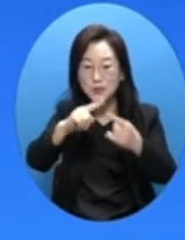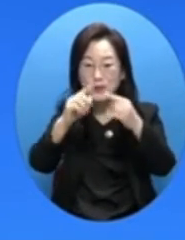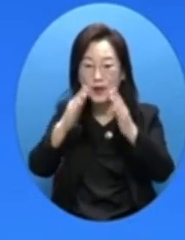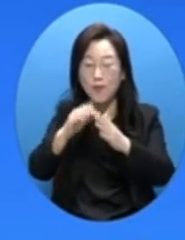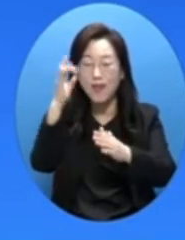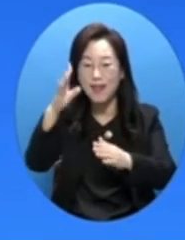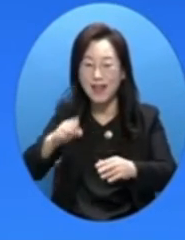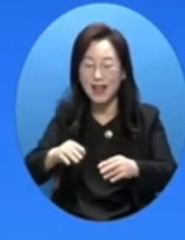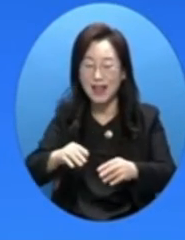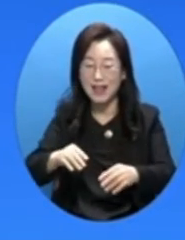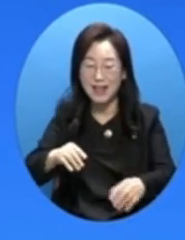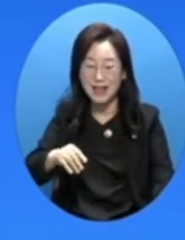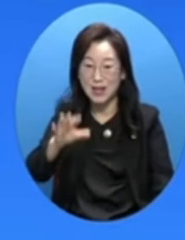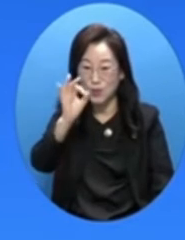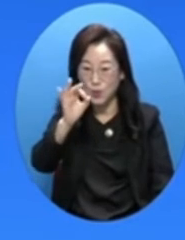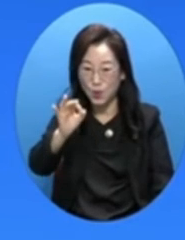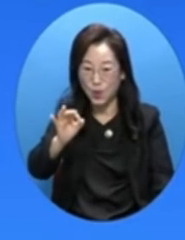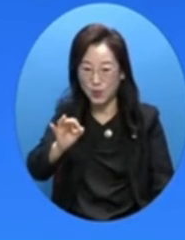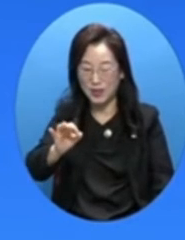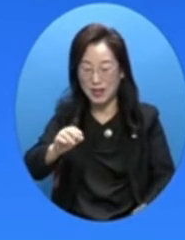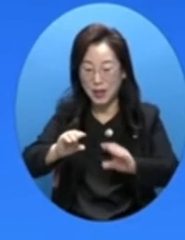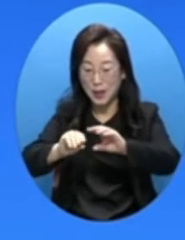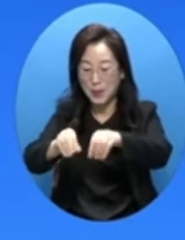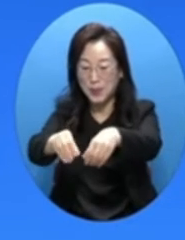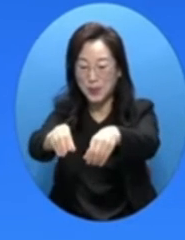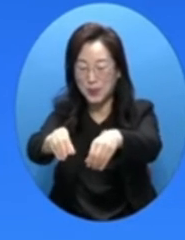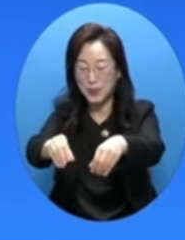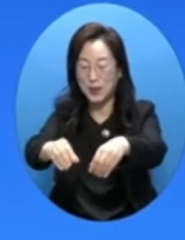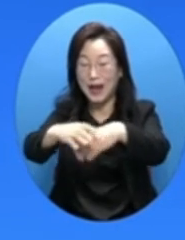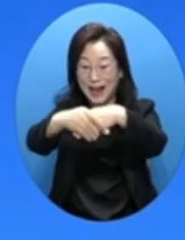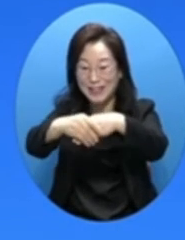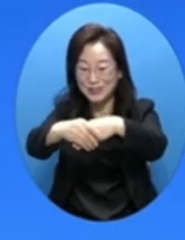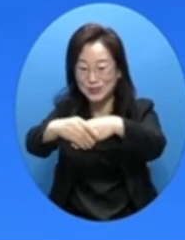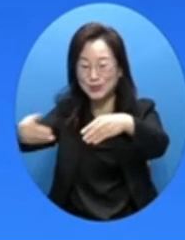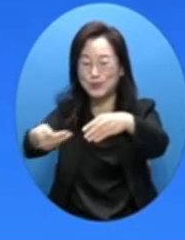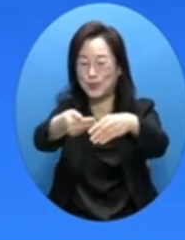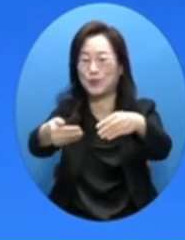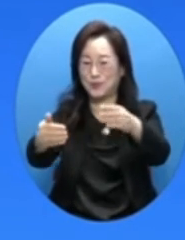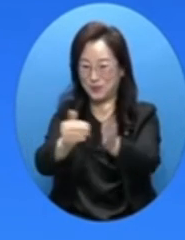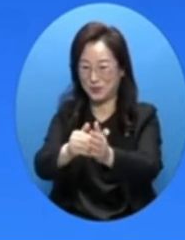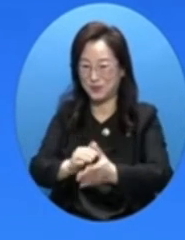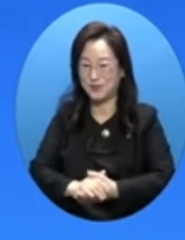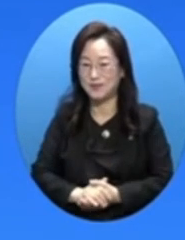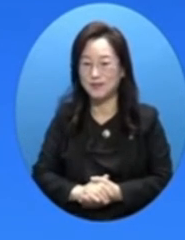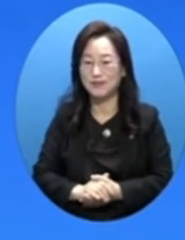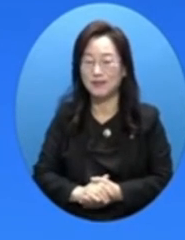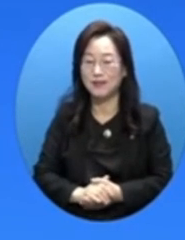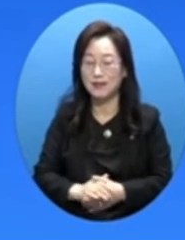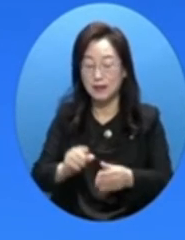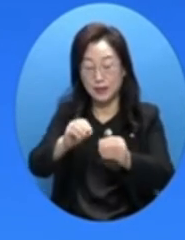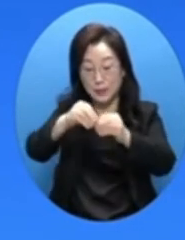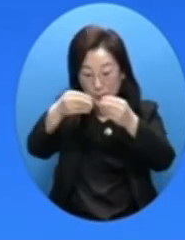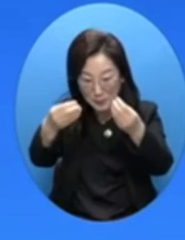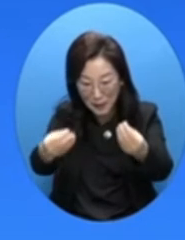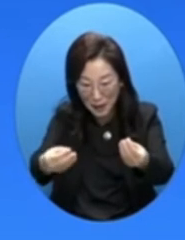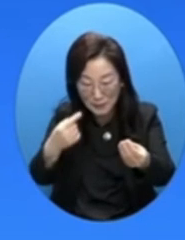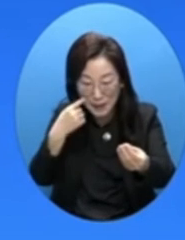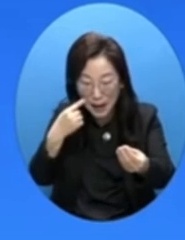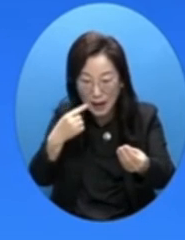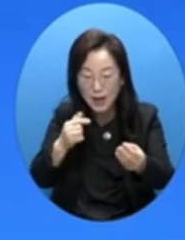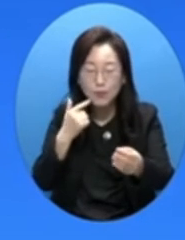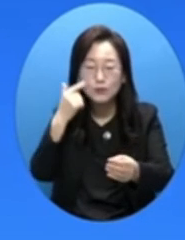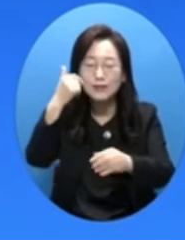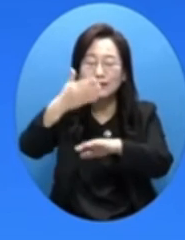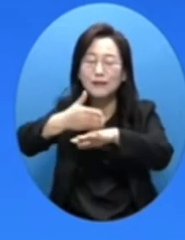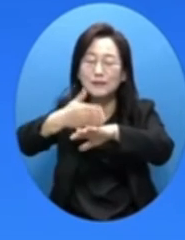교회에서는 달러를 갖도록 말아가지고 악수할 때 싹 쥐어준다 합니다. 그래서 표 보면 거기에 이제 목사님에게